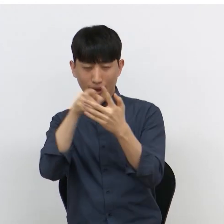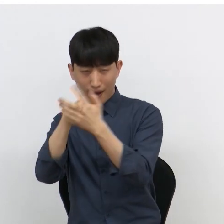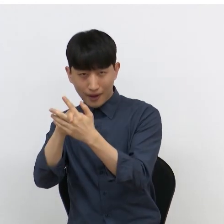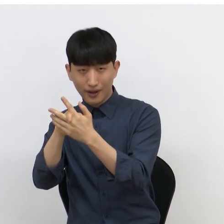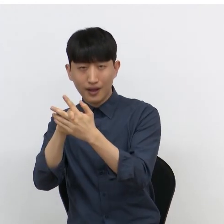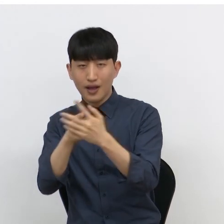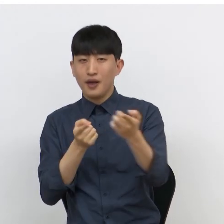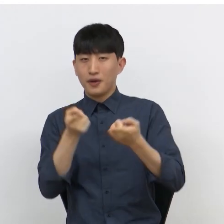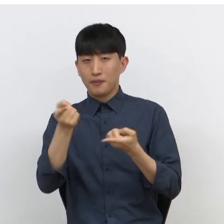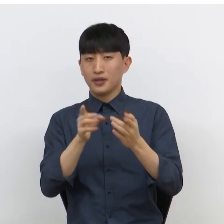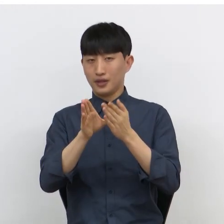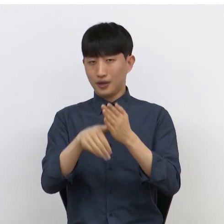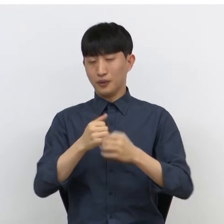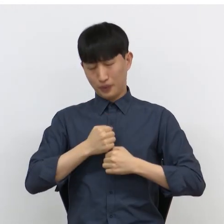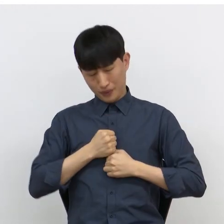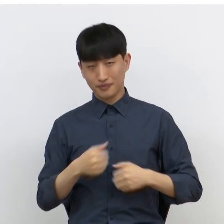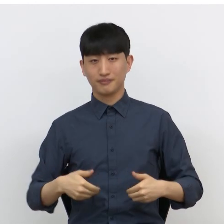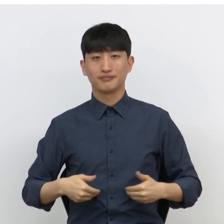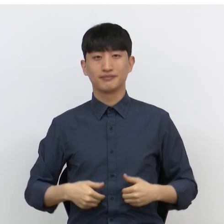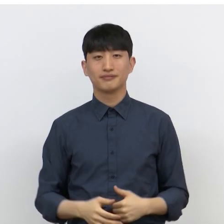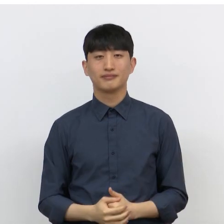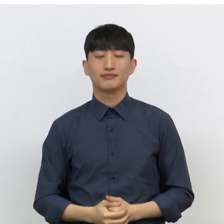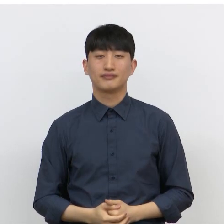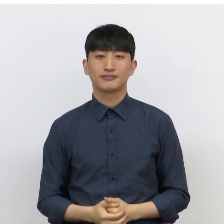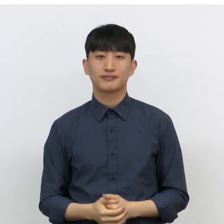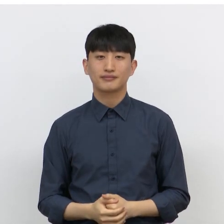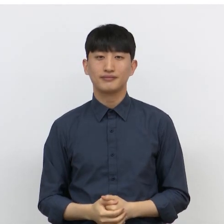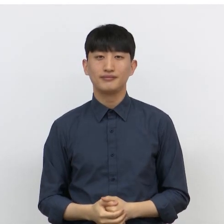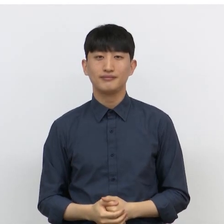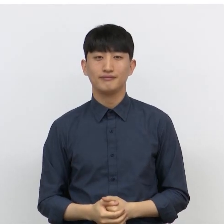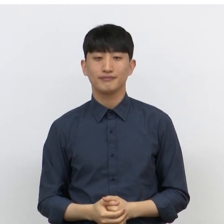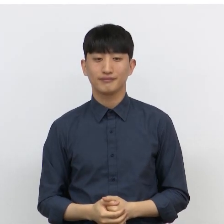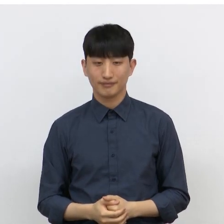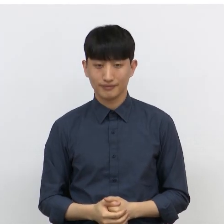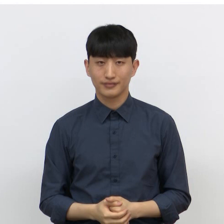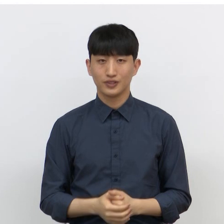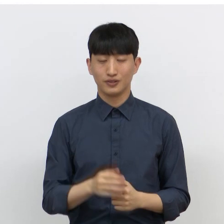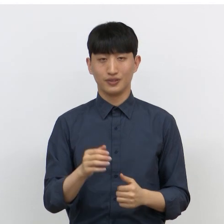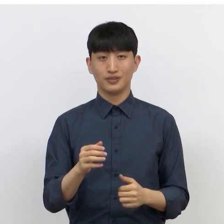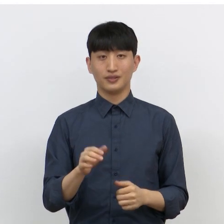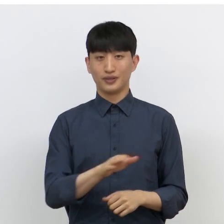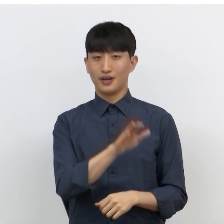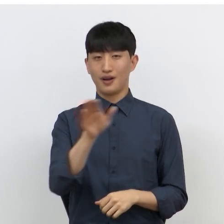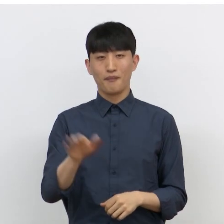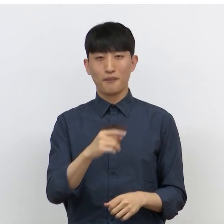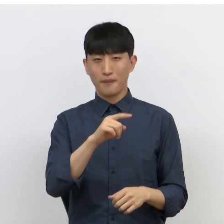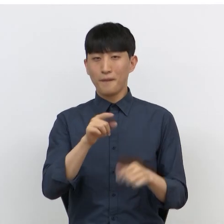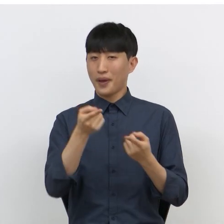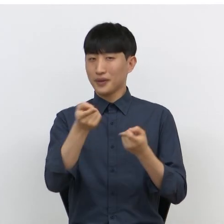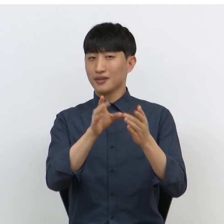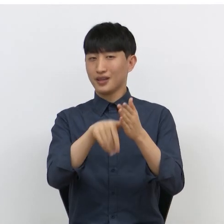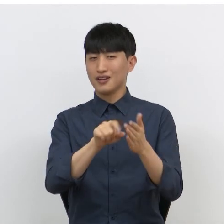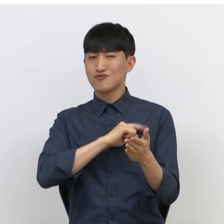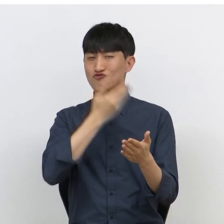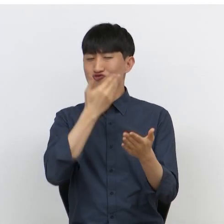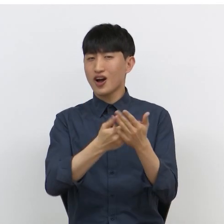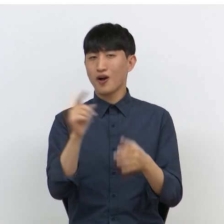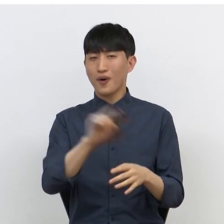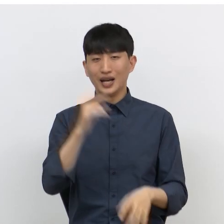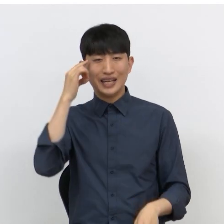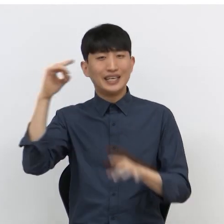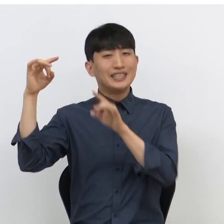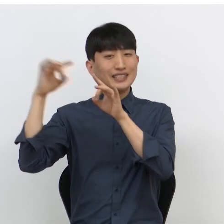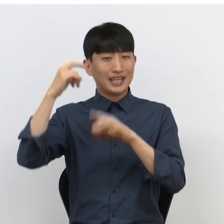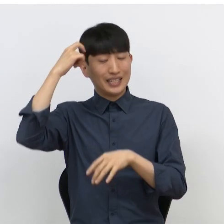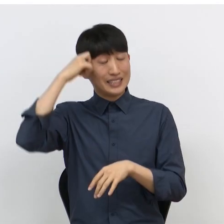이것들은 매핑해서 사용하면 안 되겠죠. 자, 그리고 이제 우리가 매핑하면 또 중요하게 보는 게 이제 신경 반응 측정하는